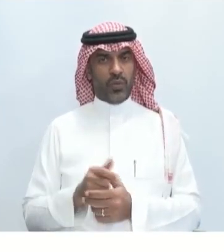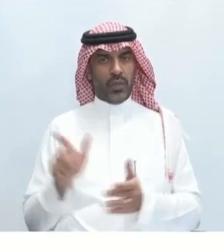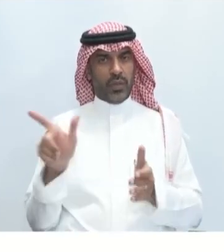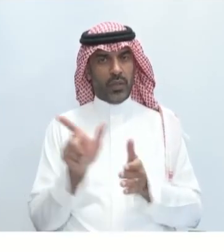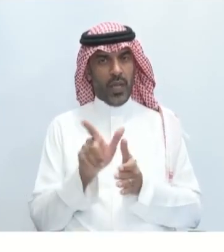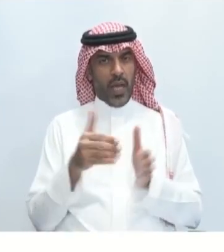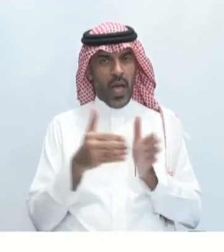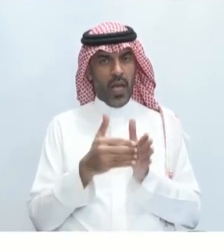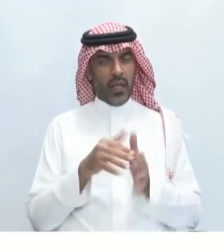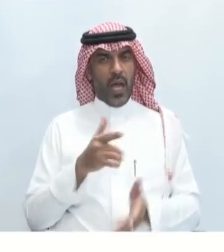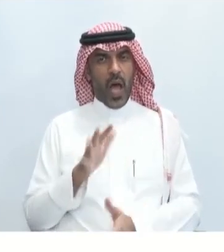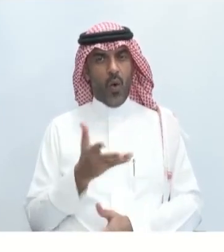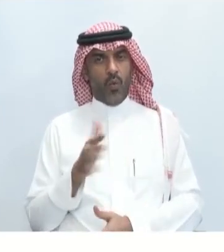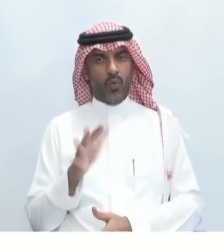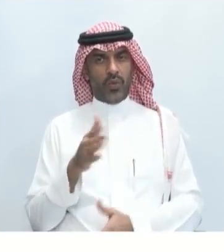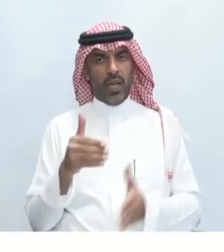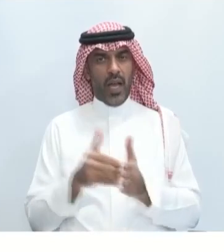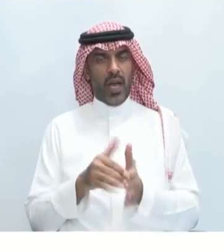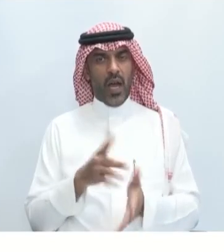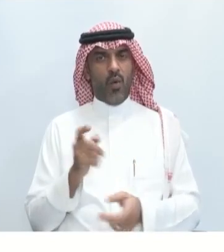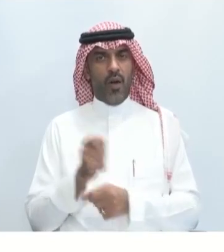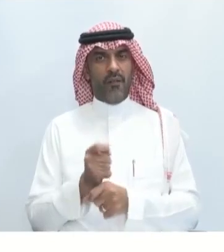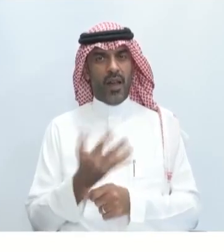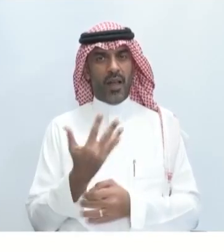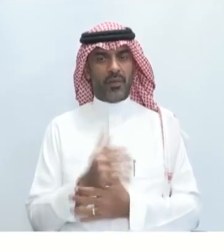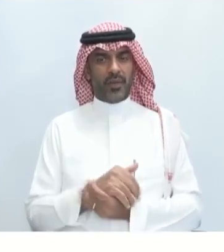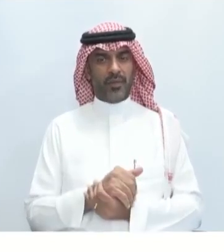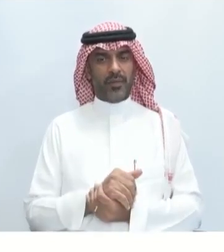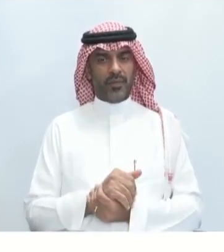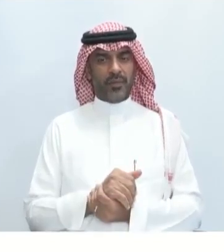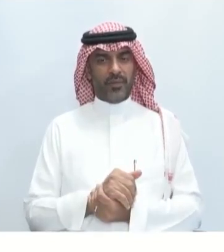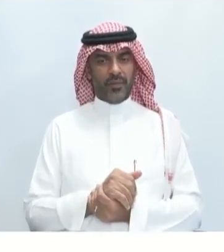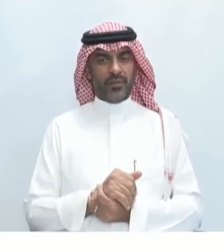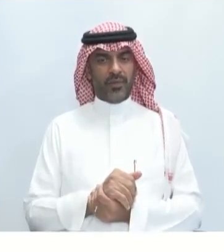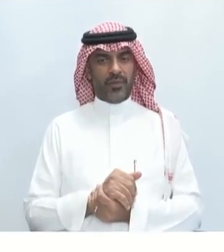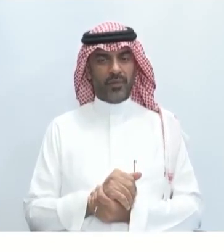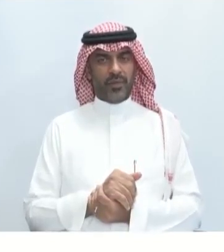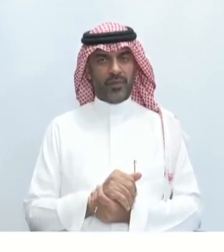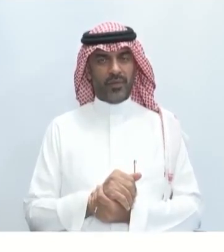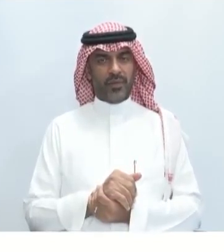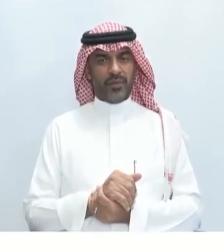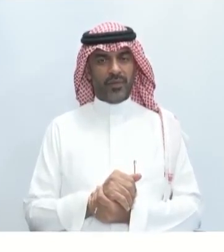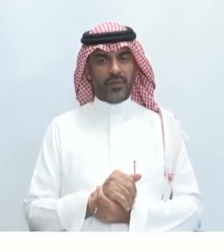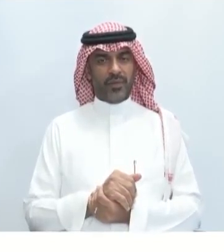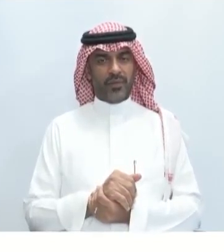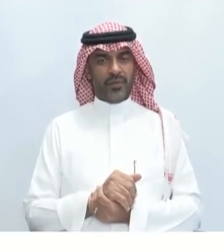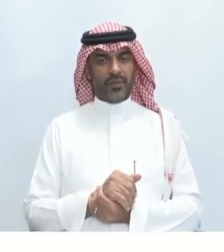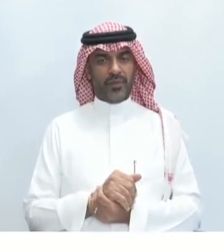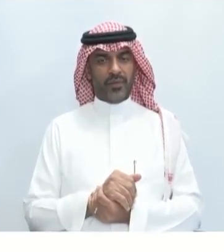او معتل الاخر او من الافعال الخمسه يتعامل ما رايكم